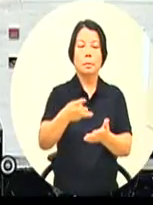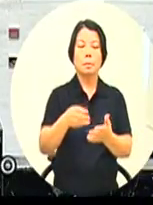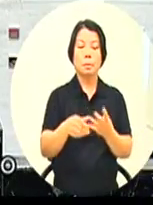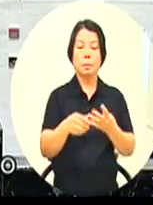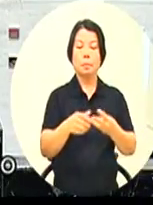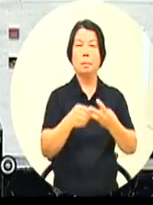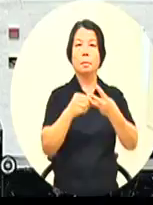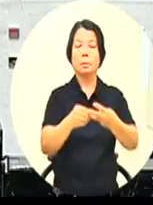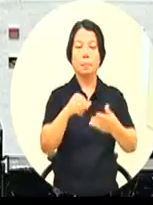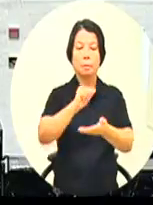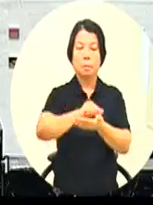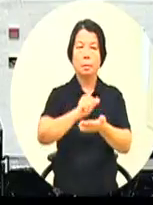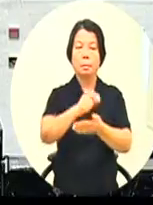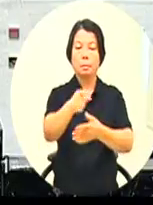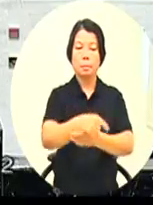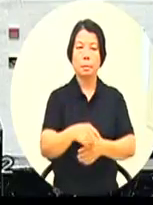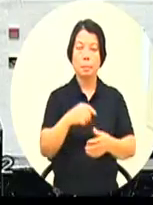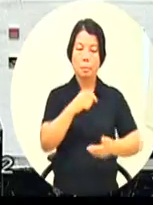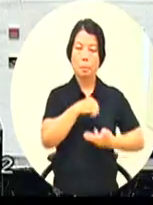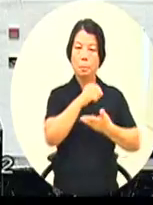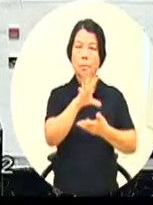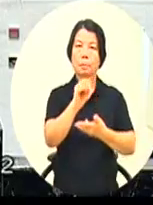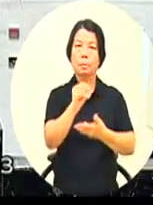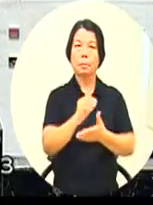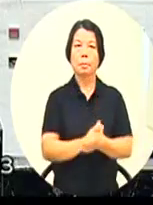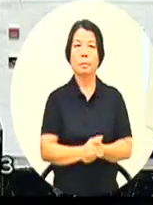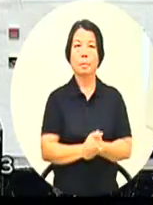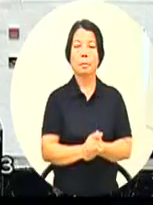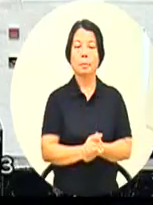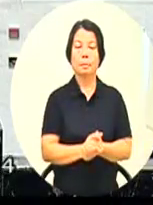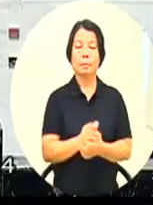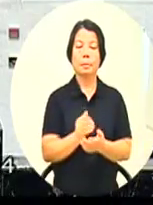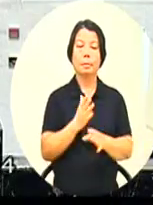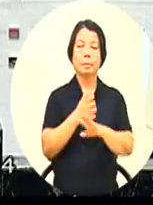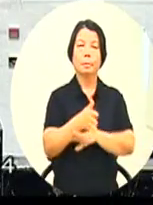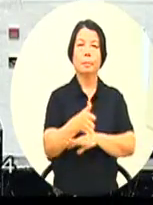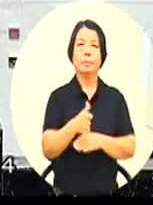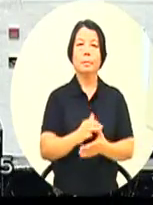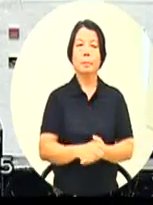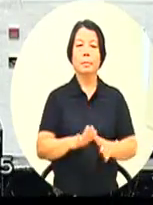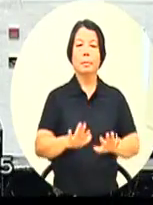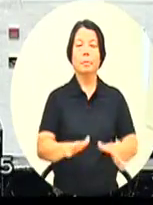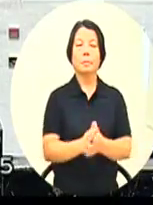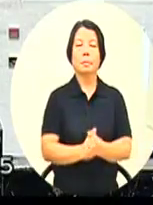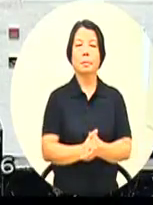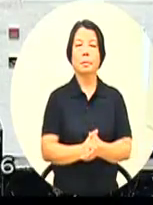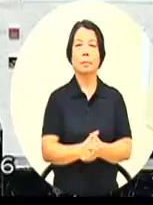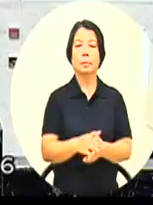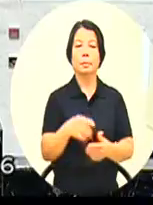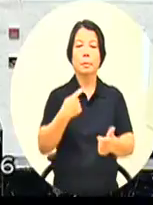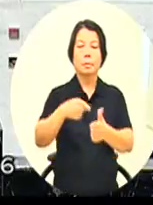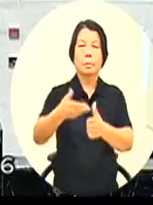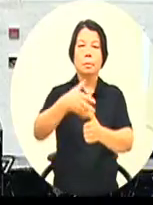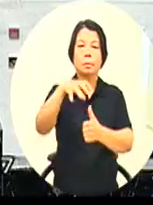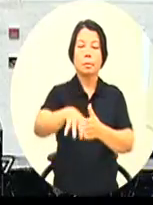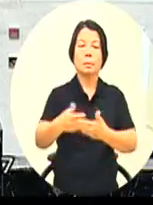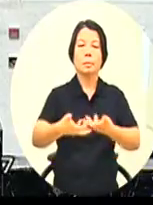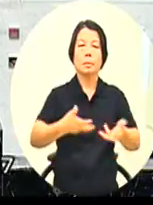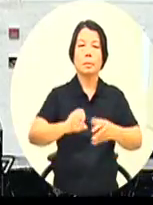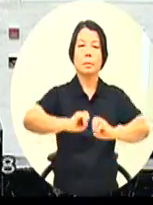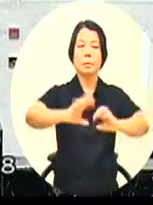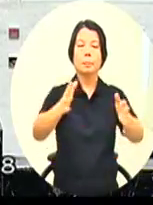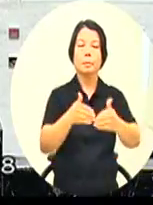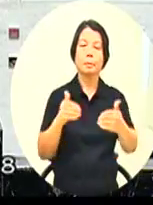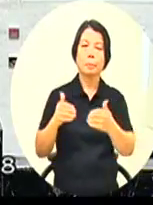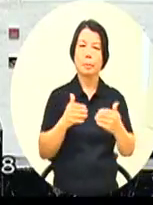见？没有意见，确认。好，今天是进行教育部门业务报告及质